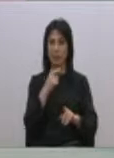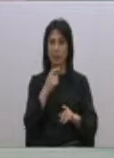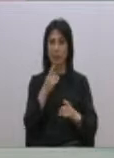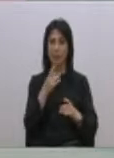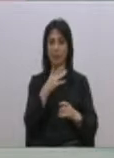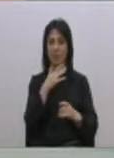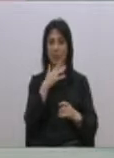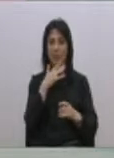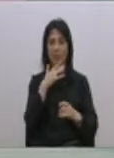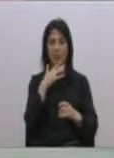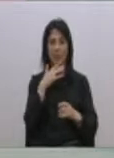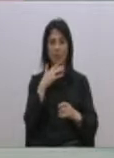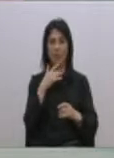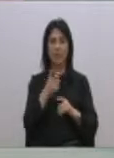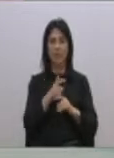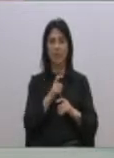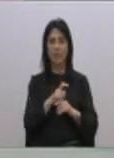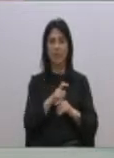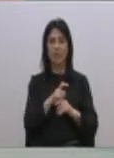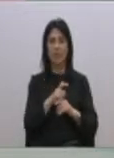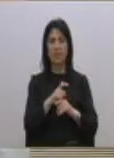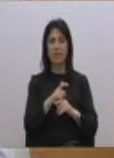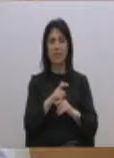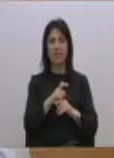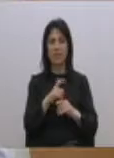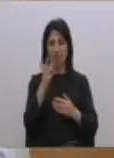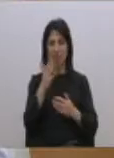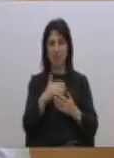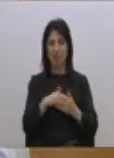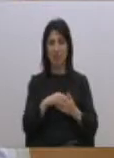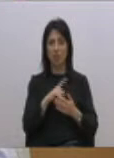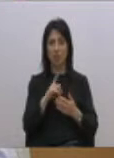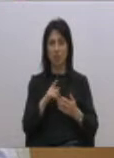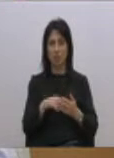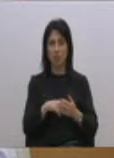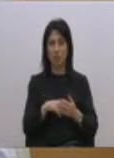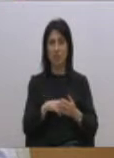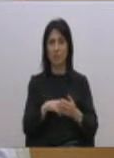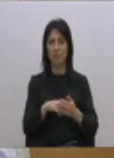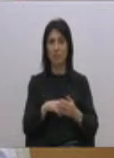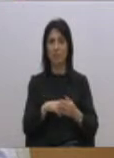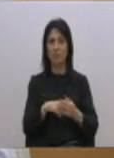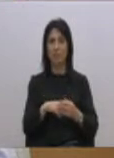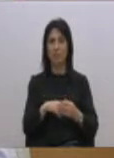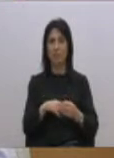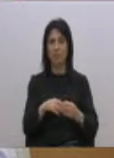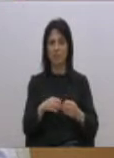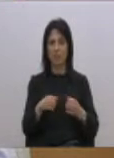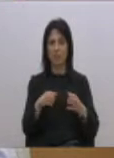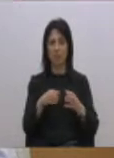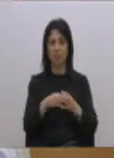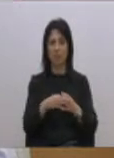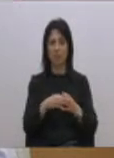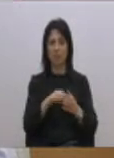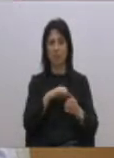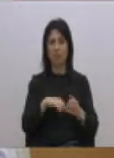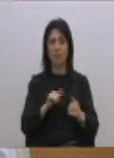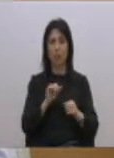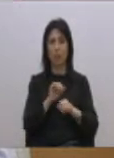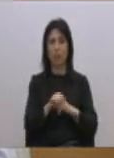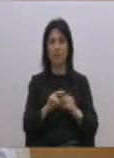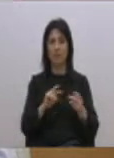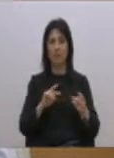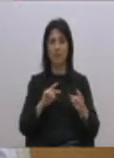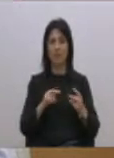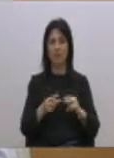fermi, că me, Zalian, și n-ar s-o privat au su kitua. Corporativ, srogur amar tsebda, es trile